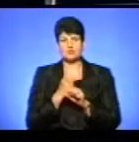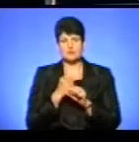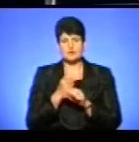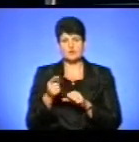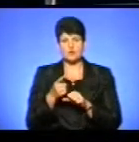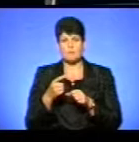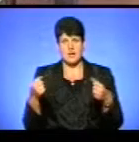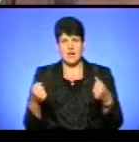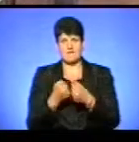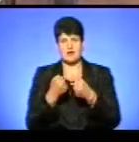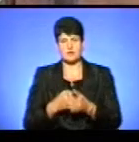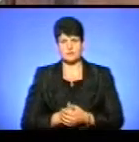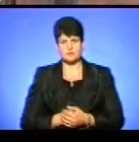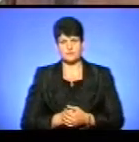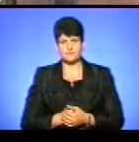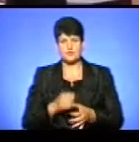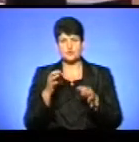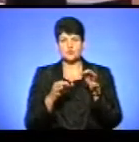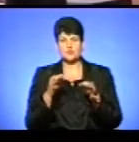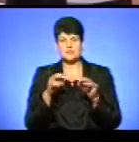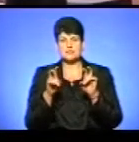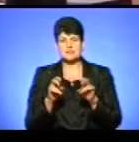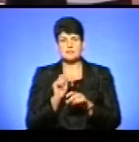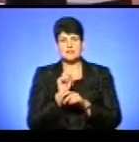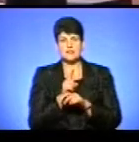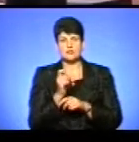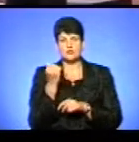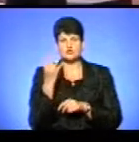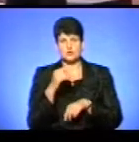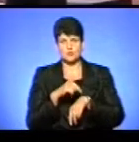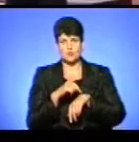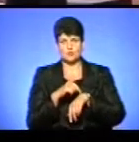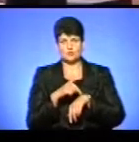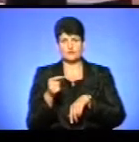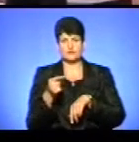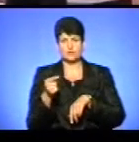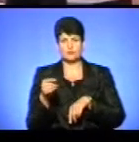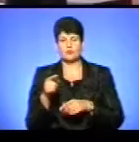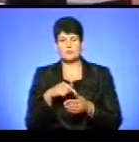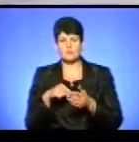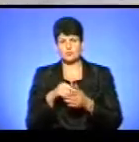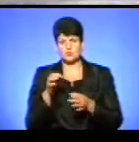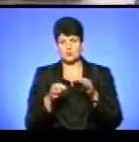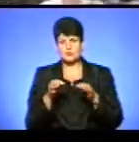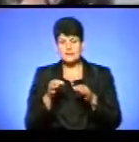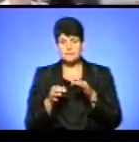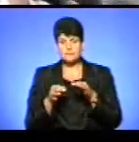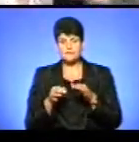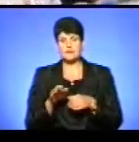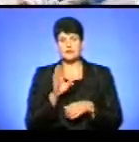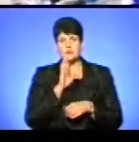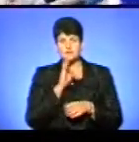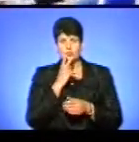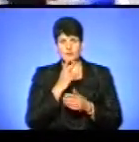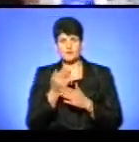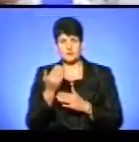аварію. Судове засідання призначили на 14-ту годину у Тернопільському міськрайонному суді. Обвинувачену бачимо